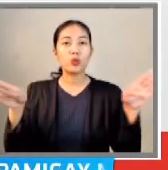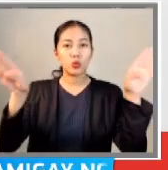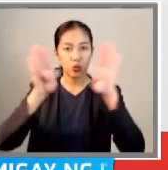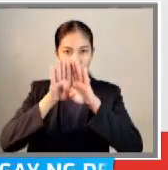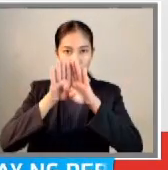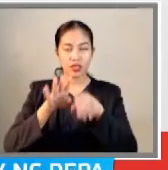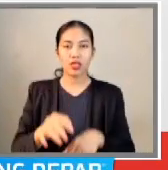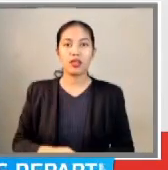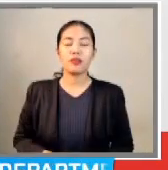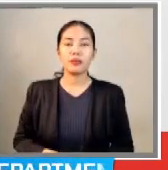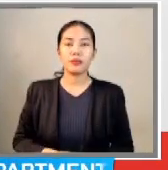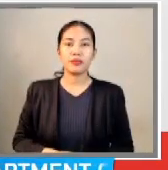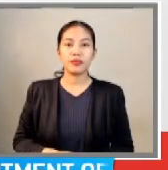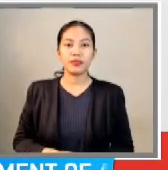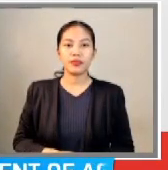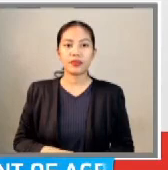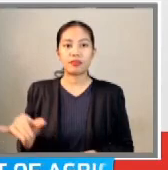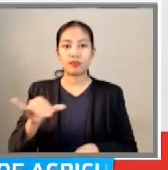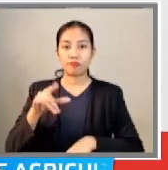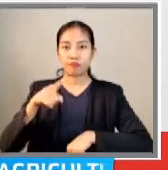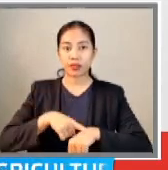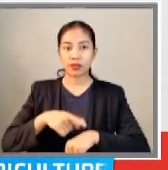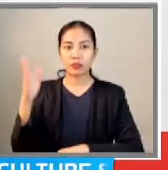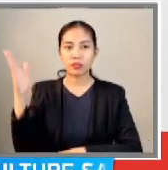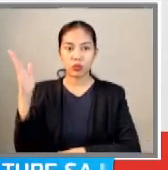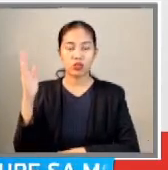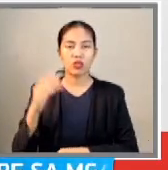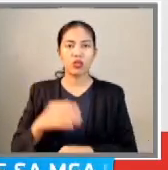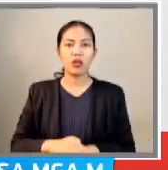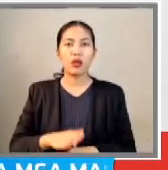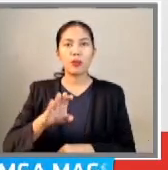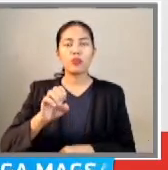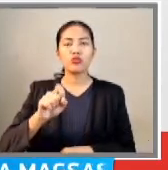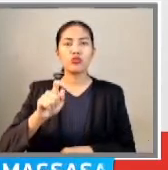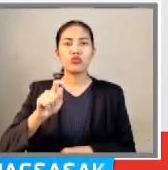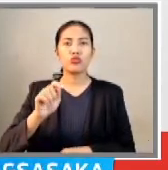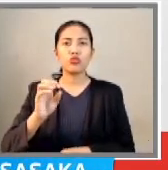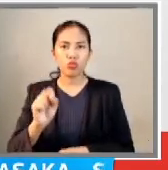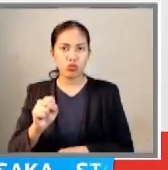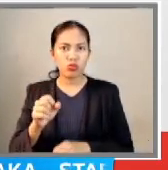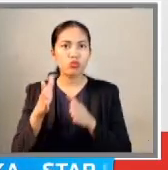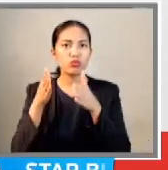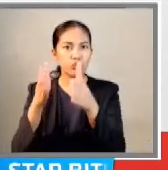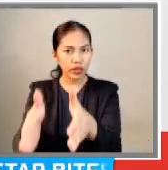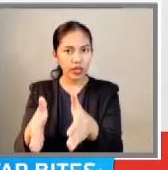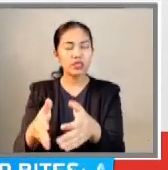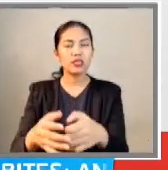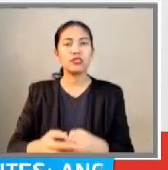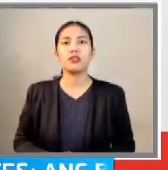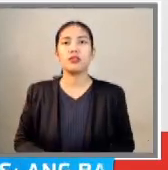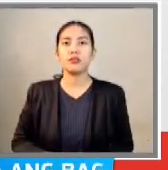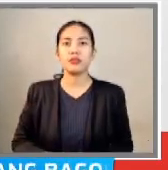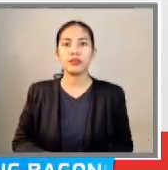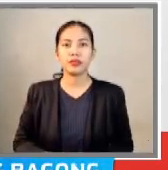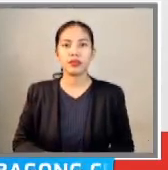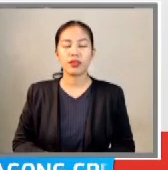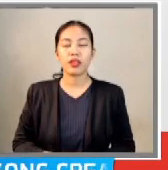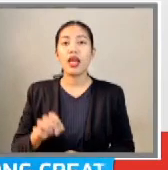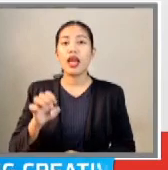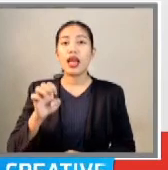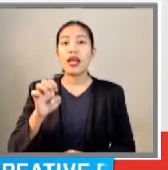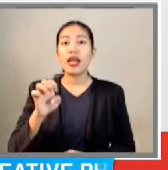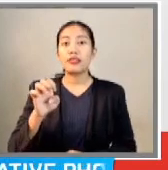Street, Bustos Street, Northbound Lane ng Rizal Avenue at MacArthur Bridge, East at Westbound Lanes ng